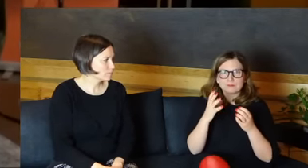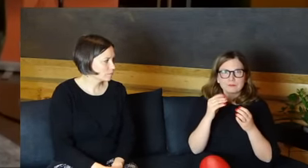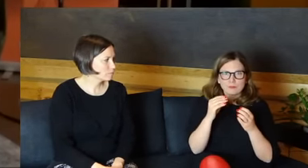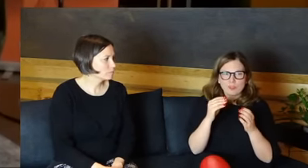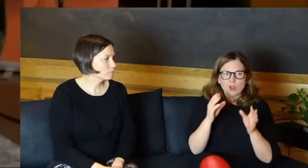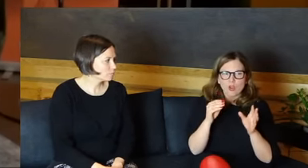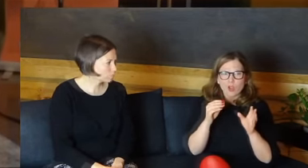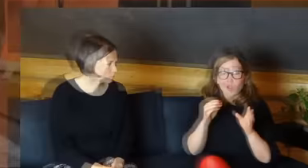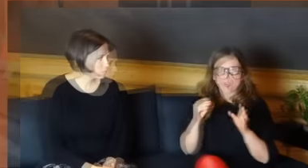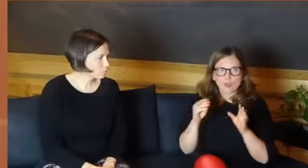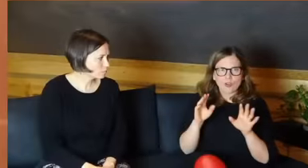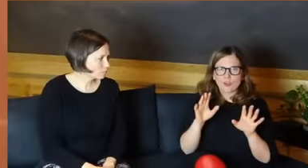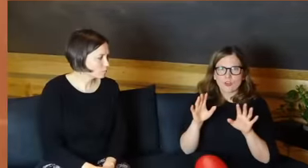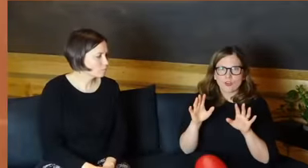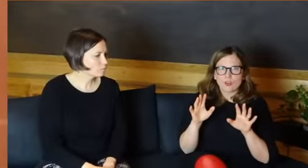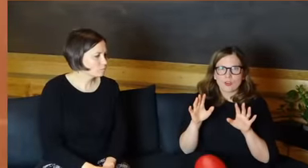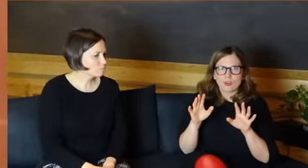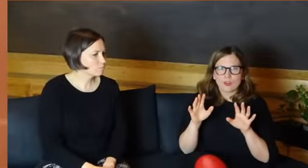Siellä on.